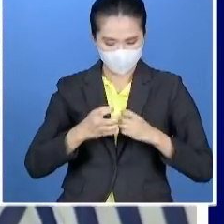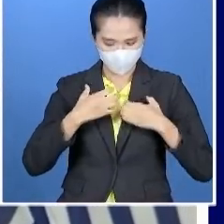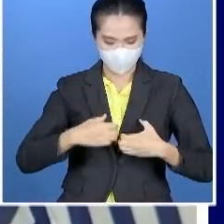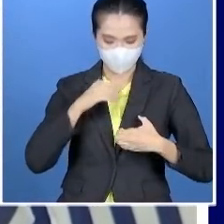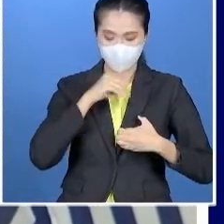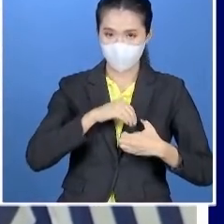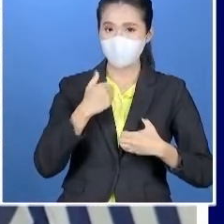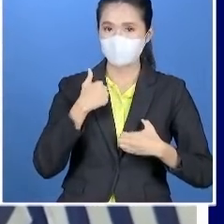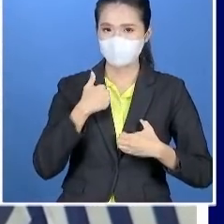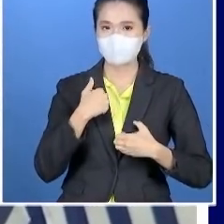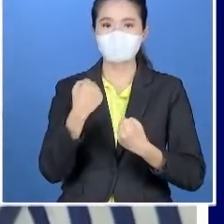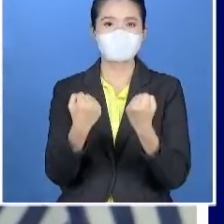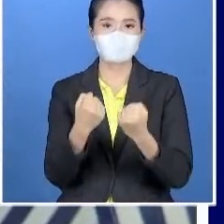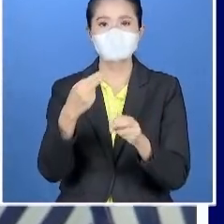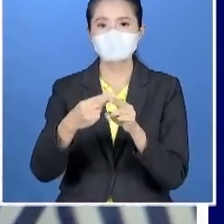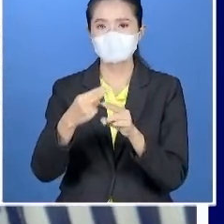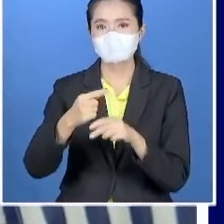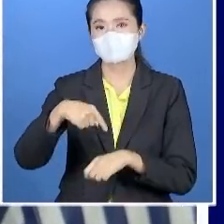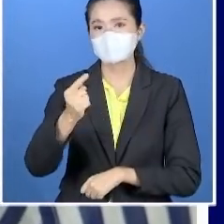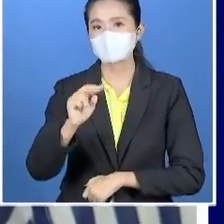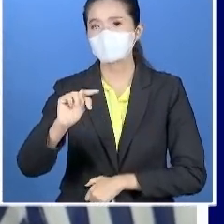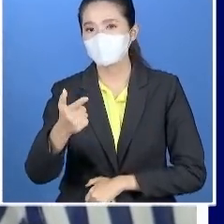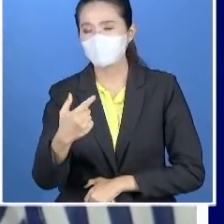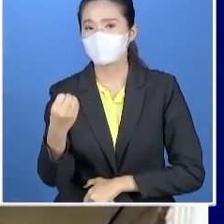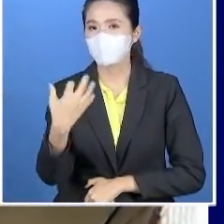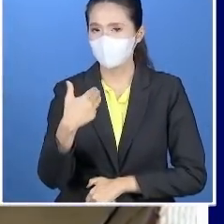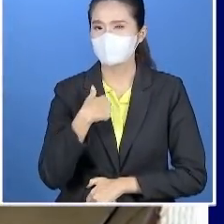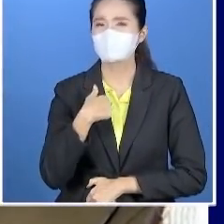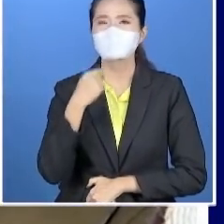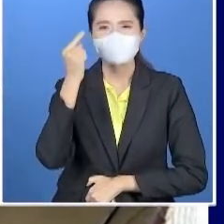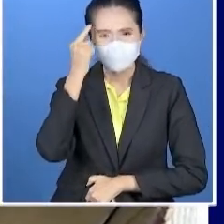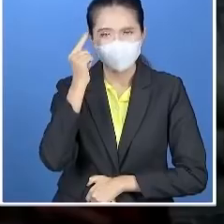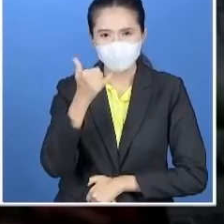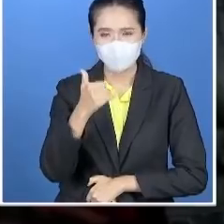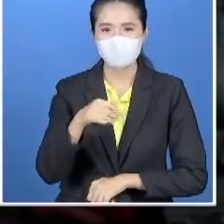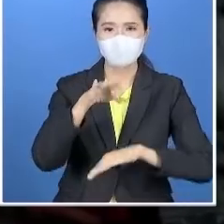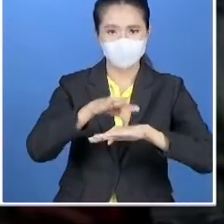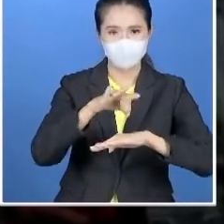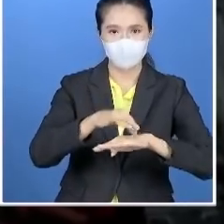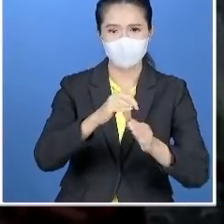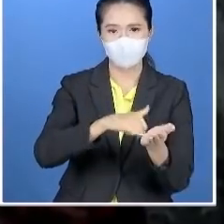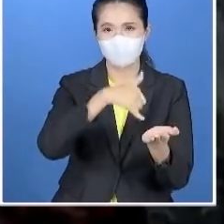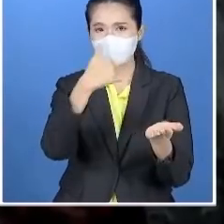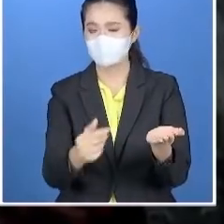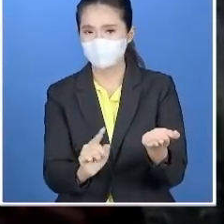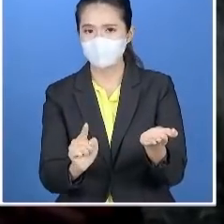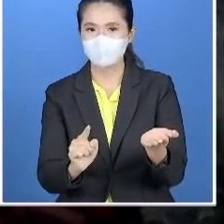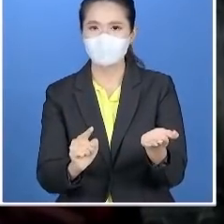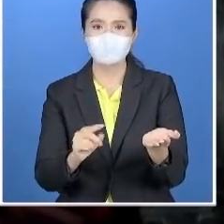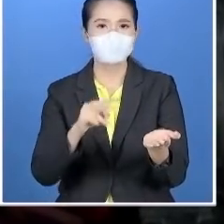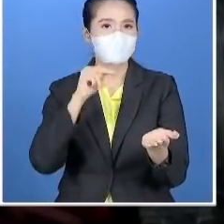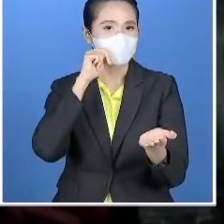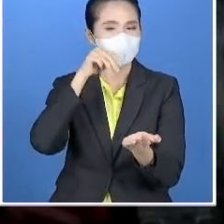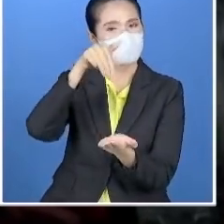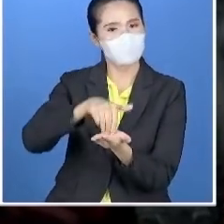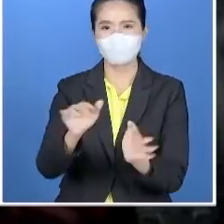ราะฉะนั้นคนขับเรืออย่างคุณธงนามสมมุติที่เราคุยด้วยเขาบอกว่าฉะนั้นคาดการได้ว่าจุดที่คุณแตงโมพลัดตกลงไปเนี่ยอาจจะไม่ใช่ช่ว